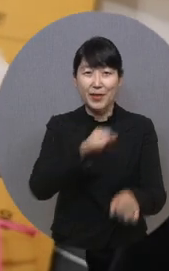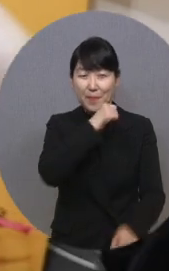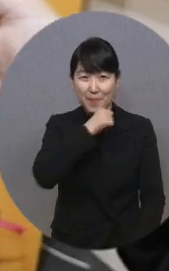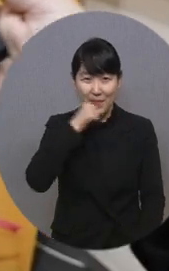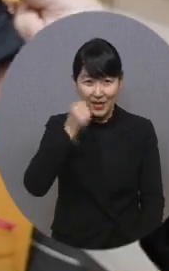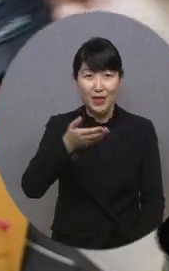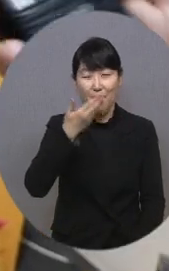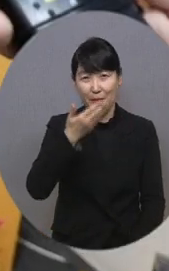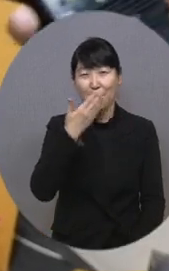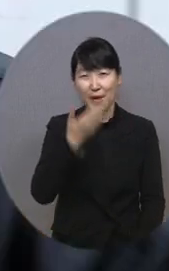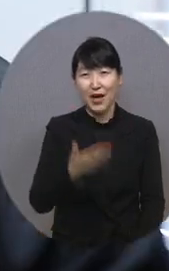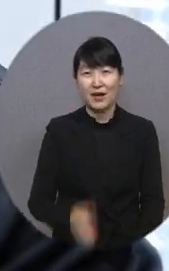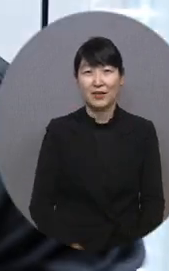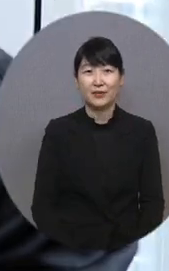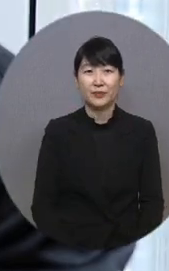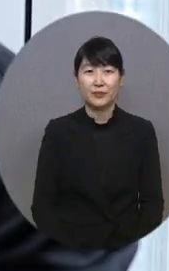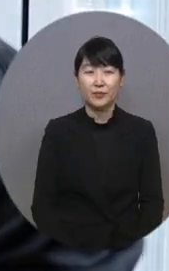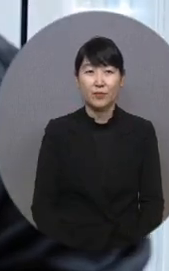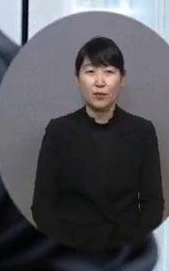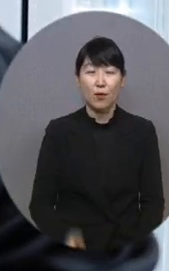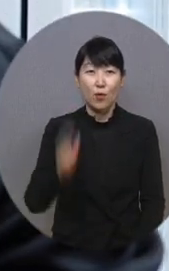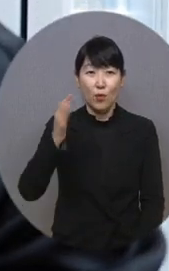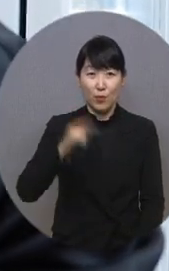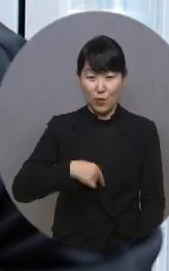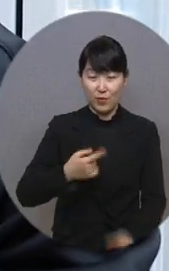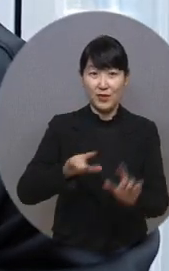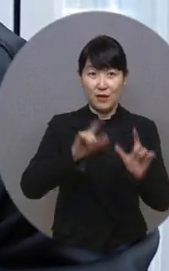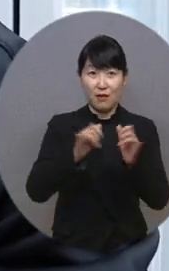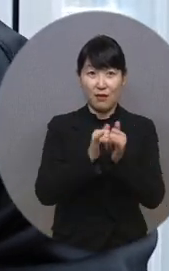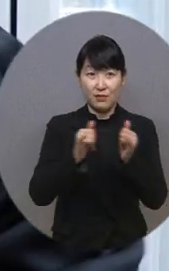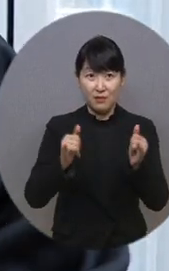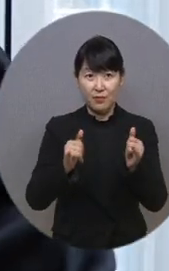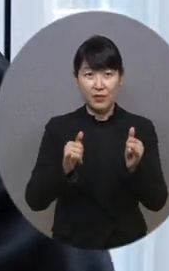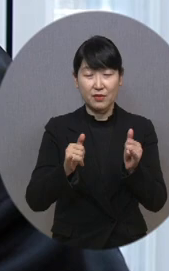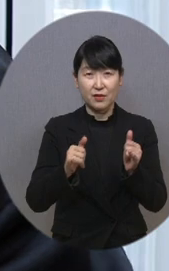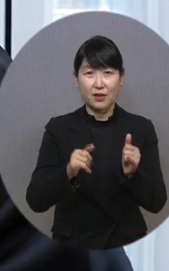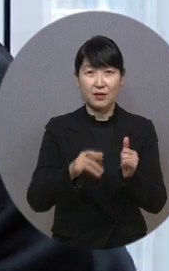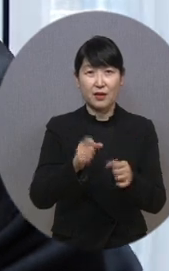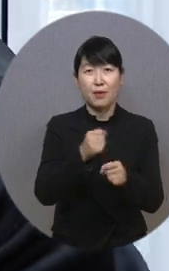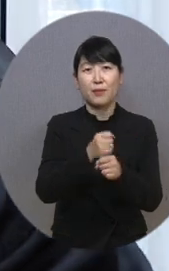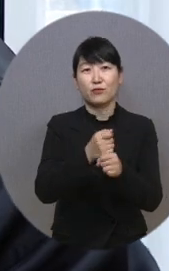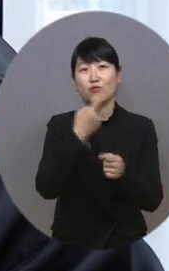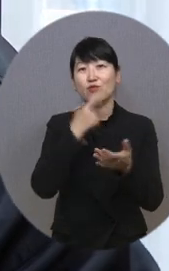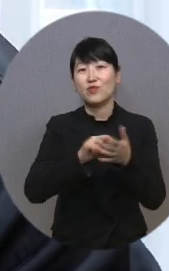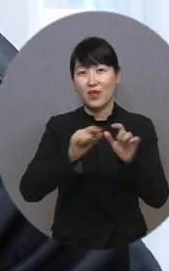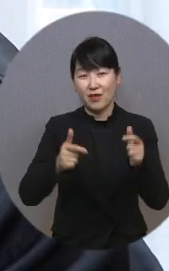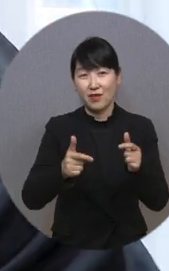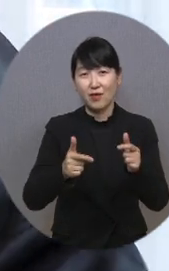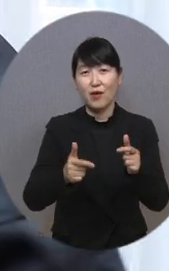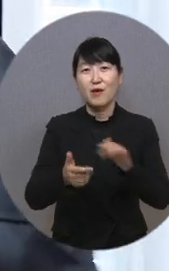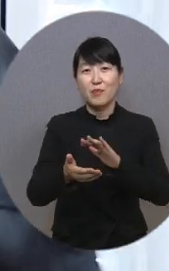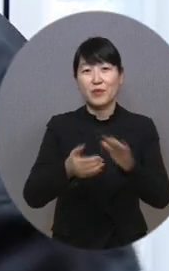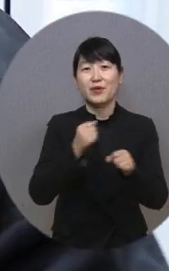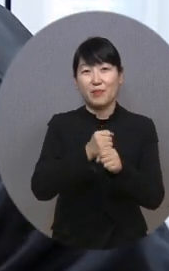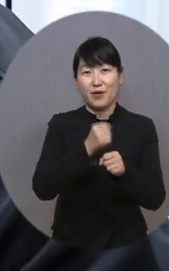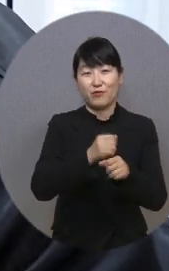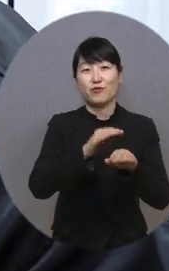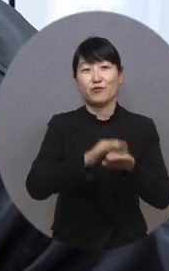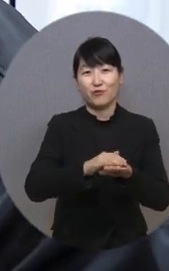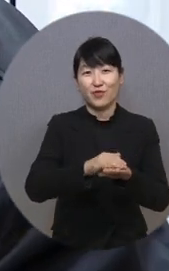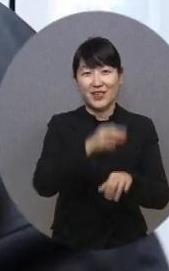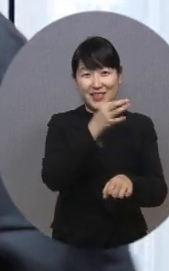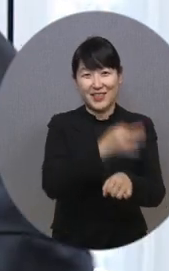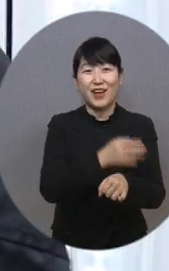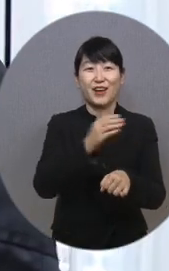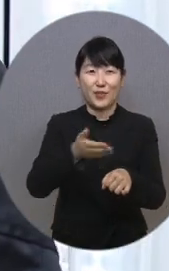걸로. 그렇죠. 요즘에는 네. 혼자 사는 사람들 밥 해 먹기 쉽지 않거든요. 이렇게 해줘야 돼요. 이렇게 해줘야 먹을 수 있어요. 근데 너무